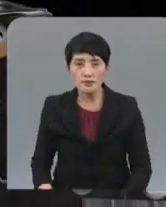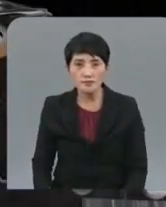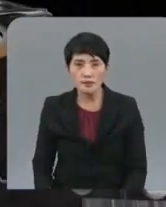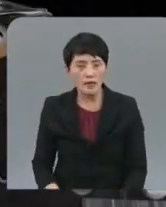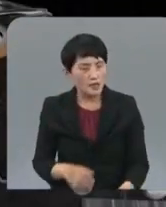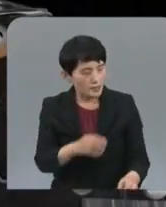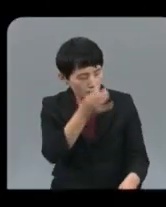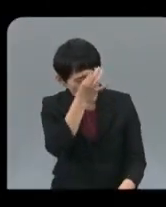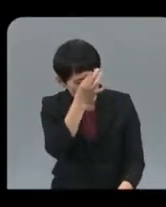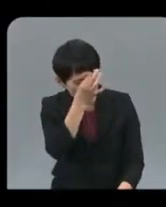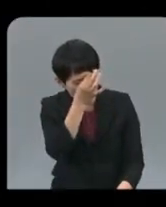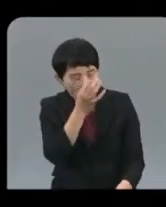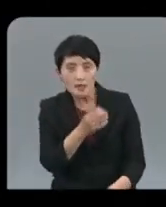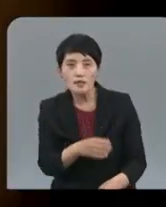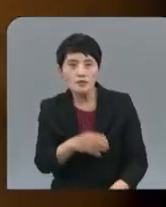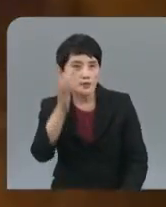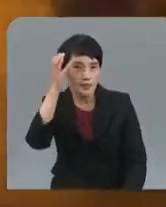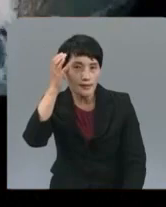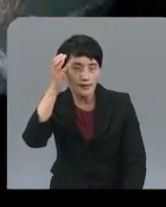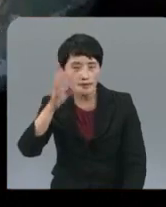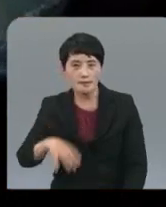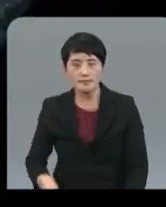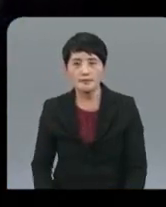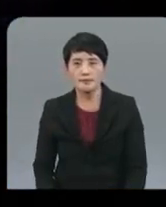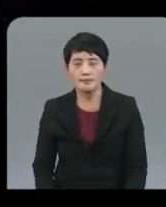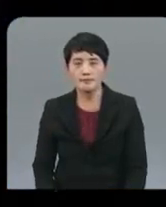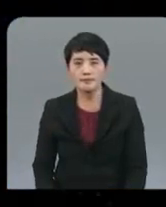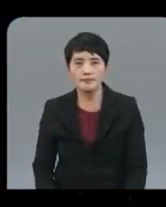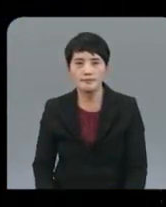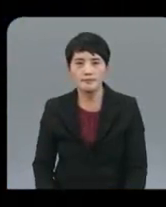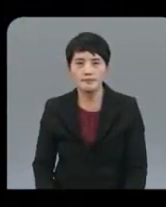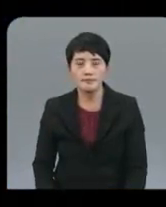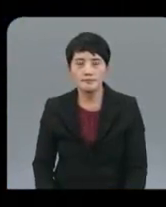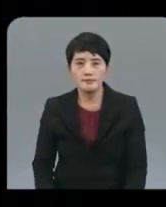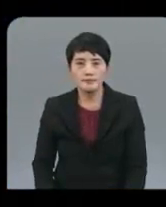menggunakan jaring lengan robot magnet dan lain sebagainya